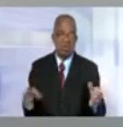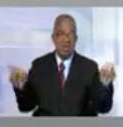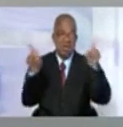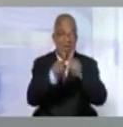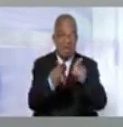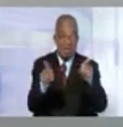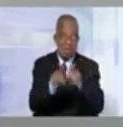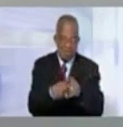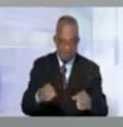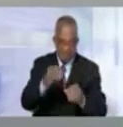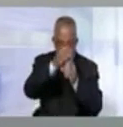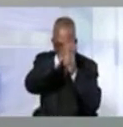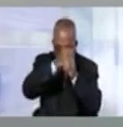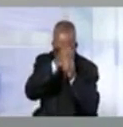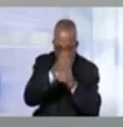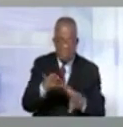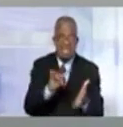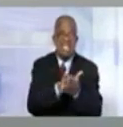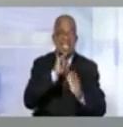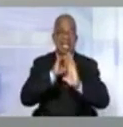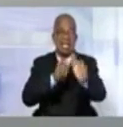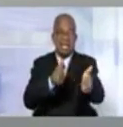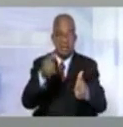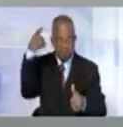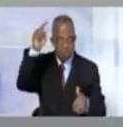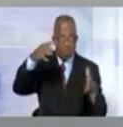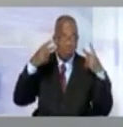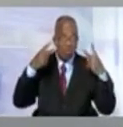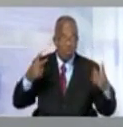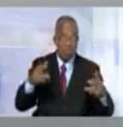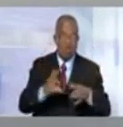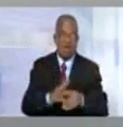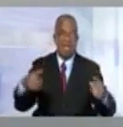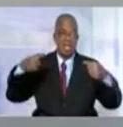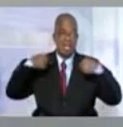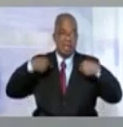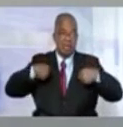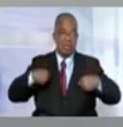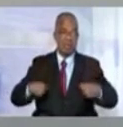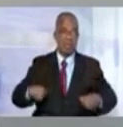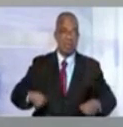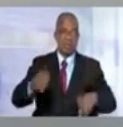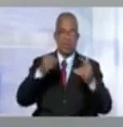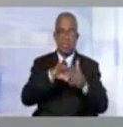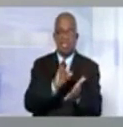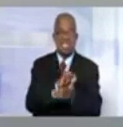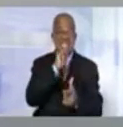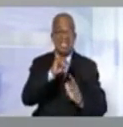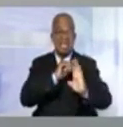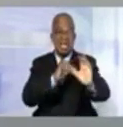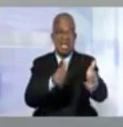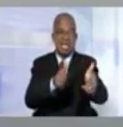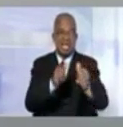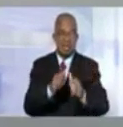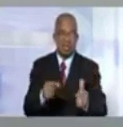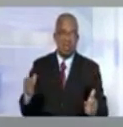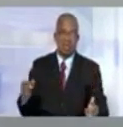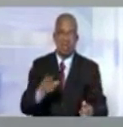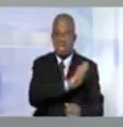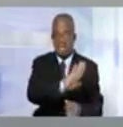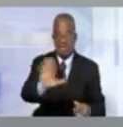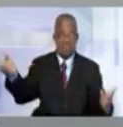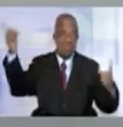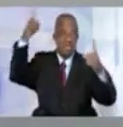rapide c'est gratuit pour tout le monde de l'enfant jusqu'à jusqu'à jusqu'au via tout est